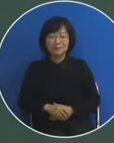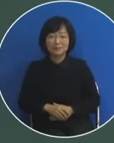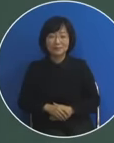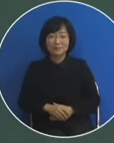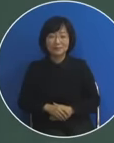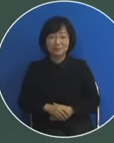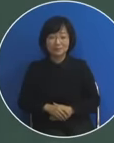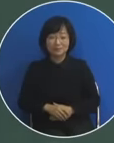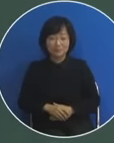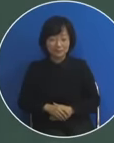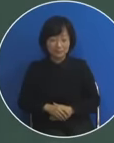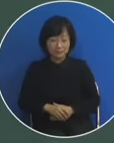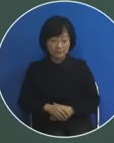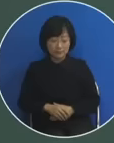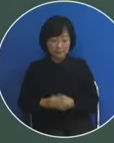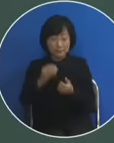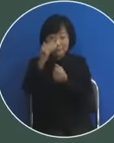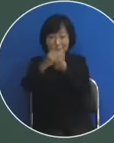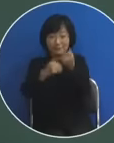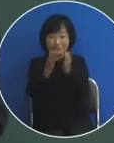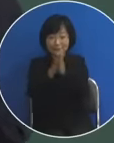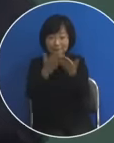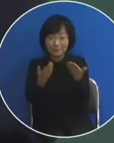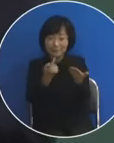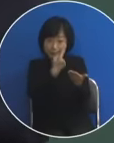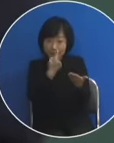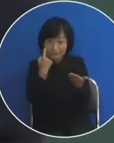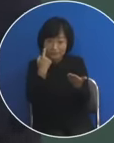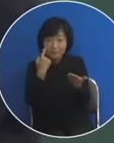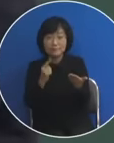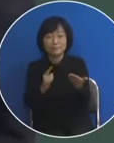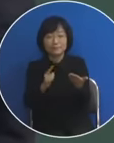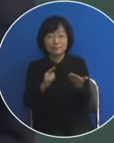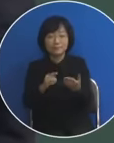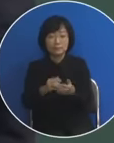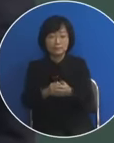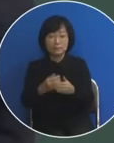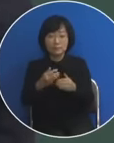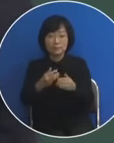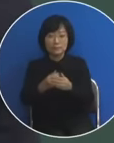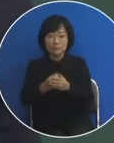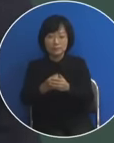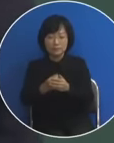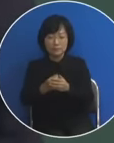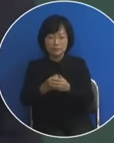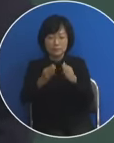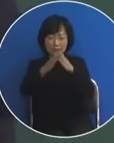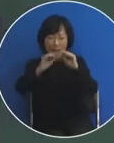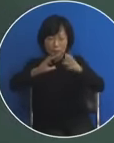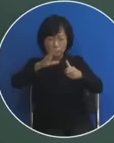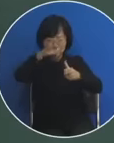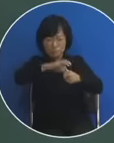성경을 한번 잠깐 봅시다. Let's briefly look at the Bible. 출애굽이 해서 나올 때